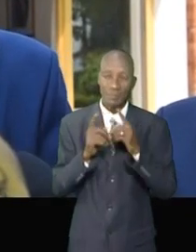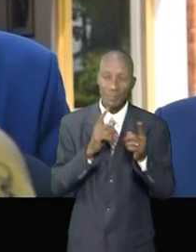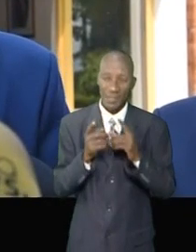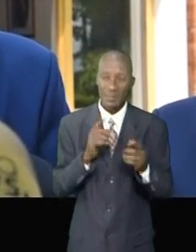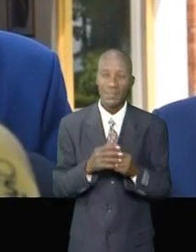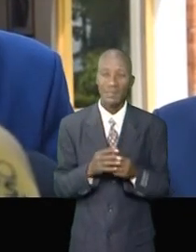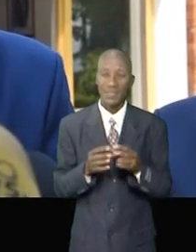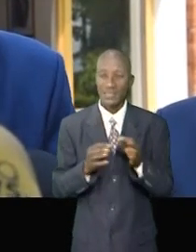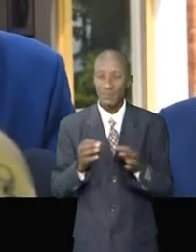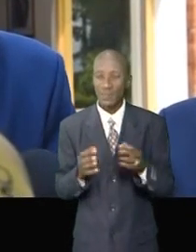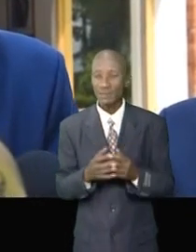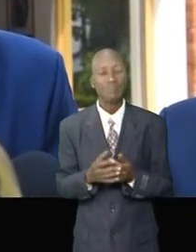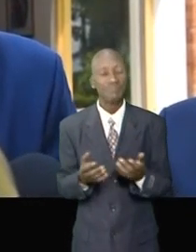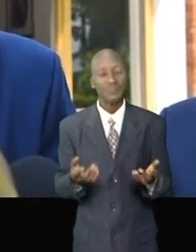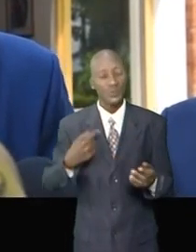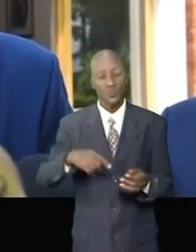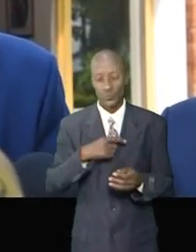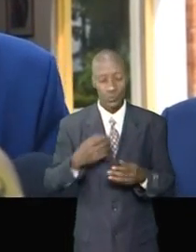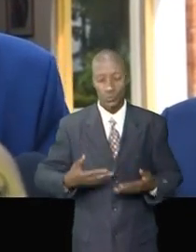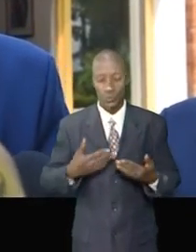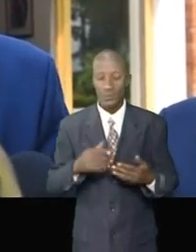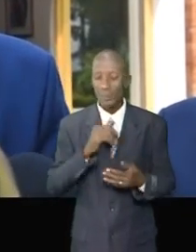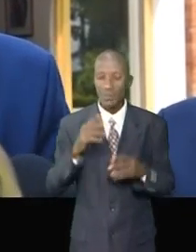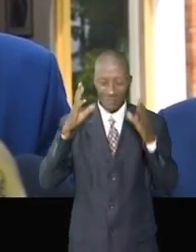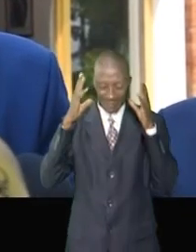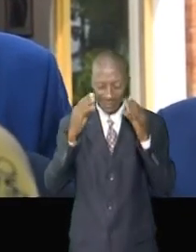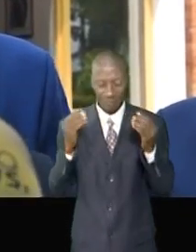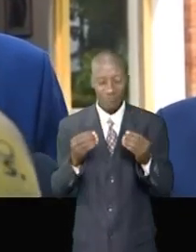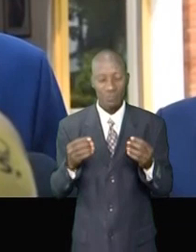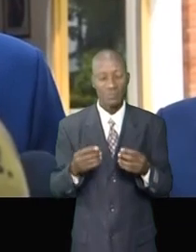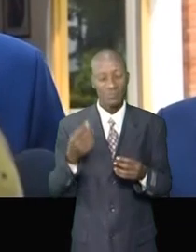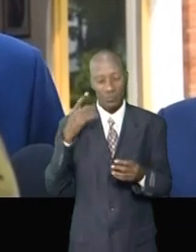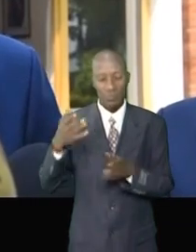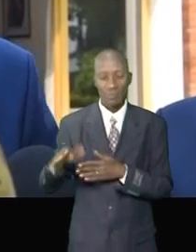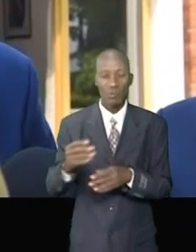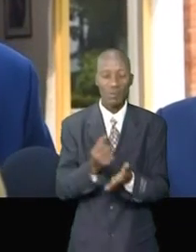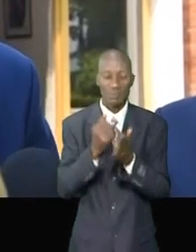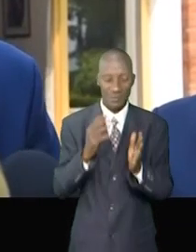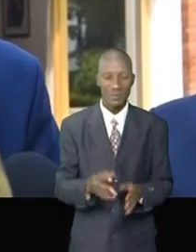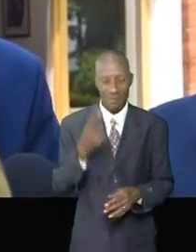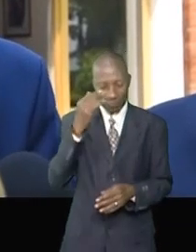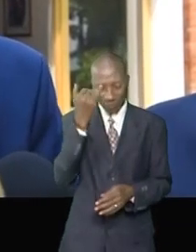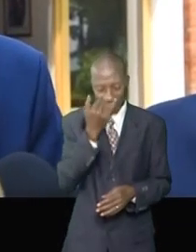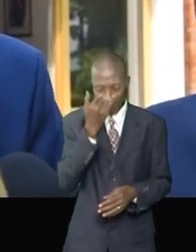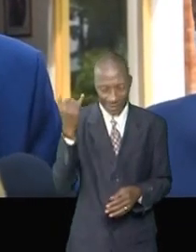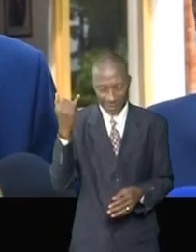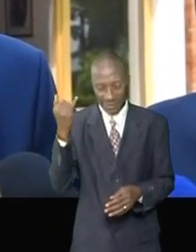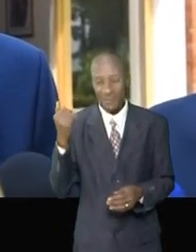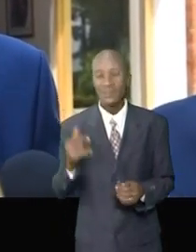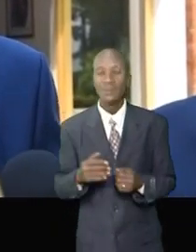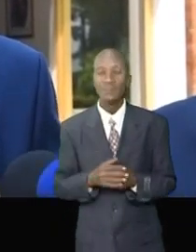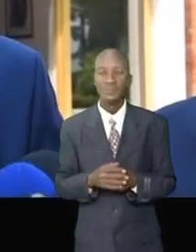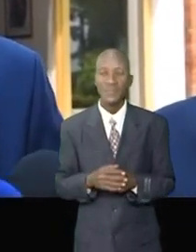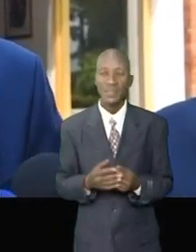nos autorisations de fonctionnement, mais nous le faisons aussi dans l'opérationnel. Nous avons un excellent contact avec M. le gouverneur. Nous avons